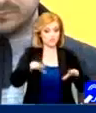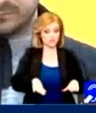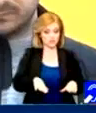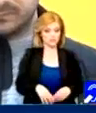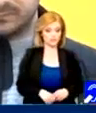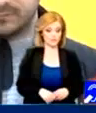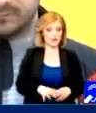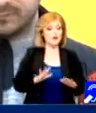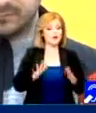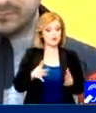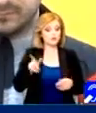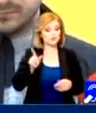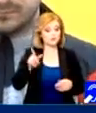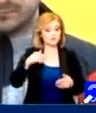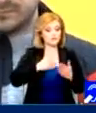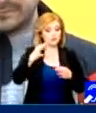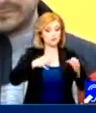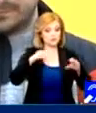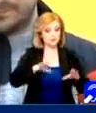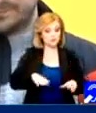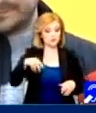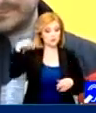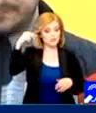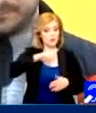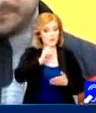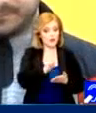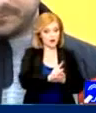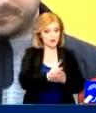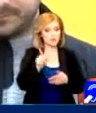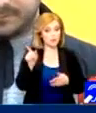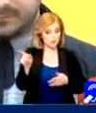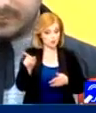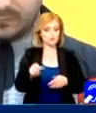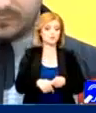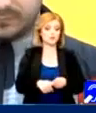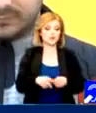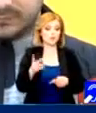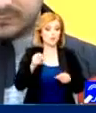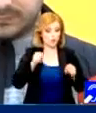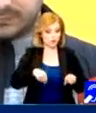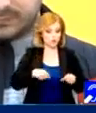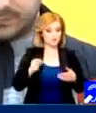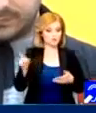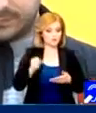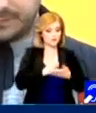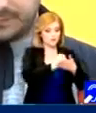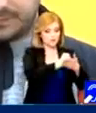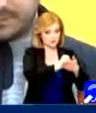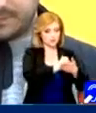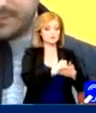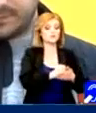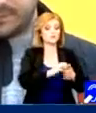în care Curtea va spune că președintele este obligat să demareze procedura, indiferent de capacitatea de exercițiu a